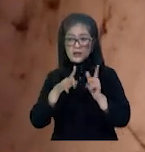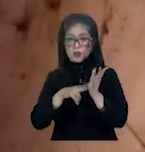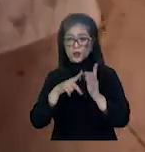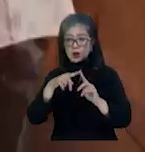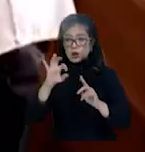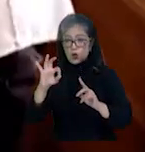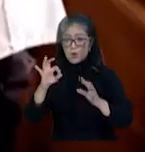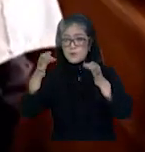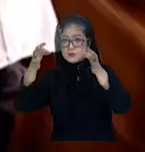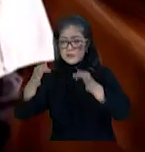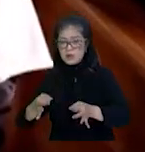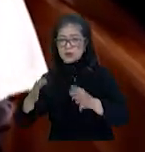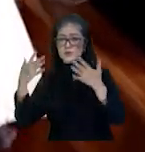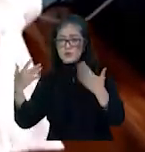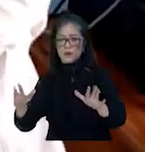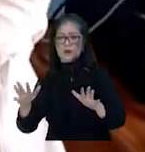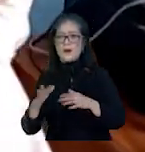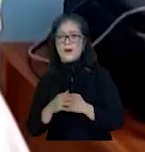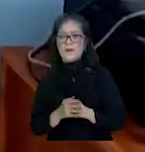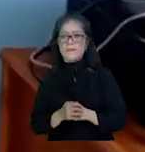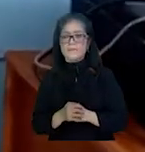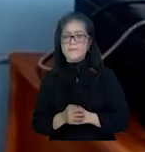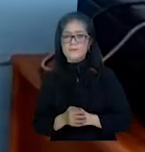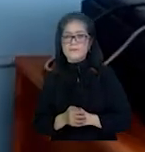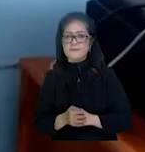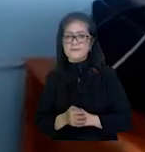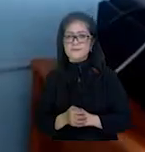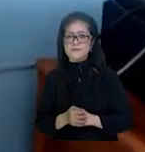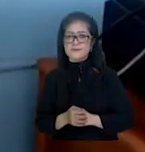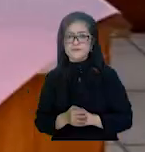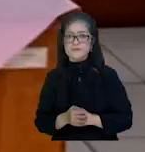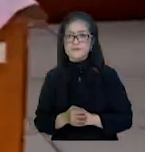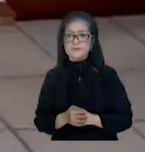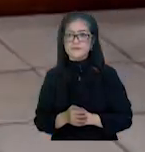Dari Blora, Jawa Tengah, Heri Purnomo melaporkan.